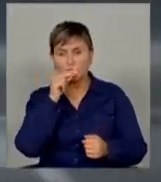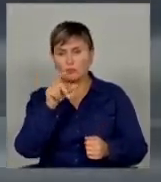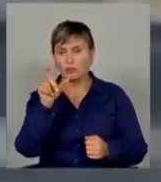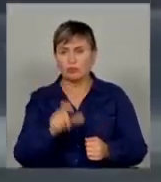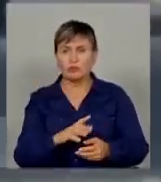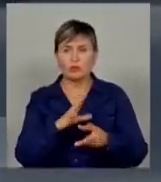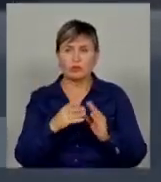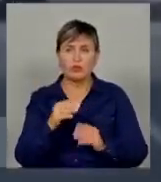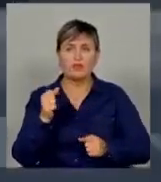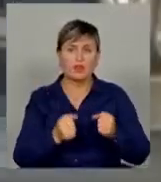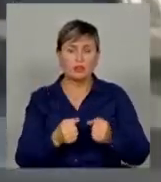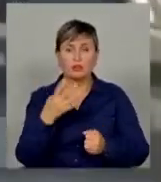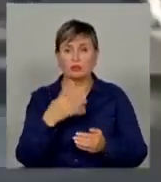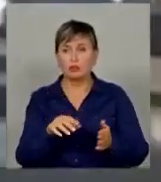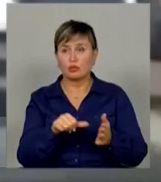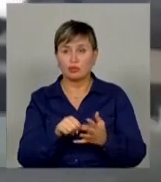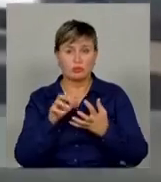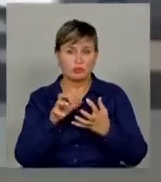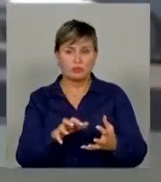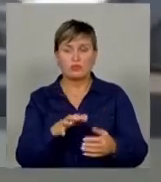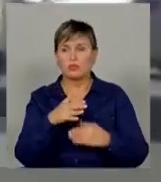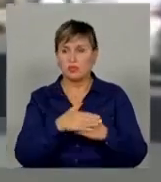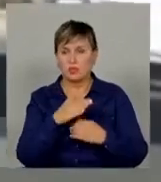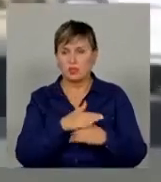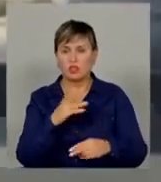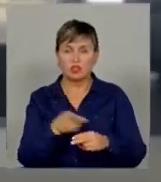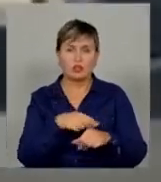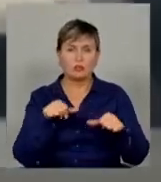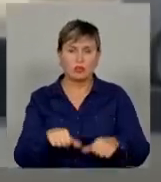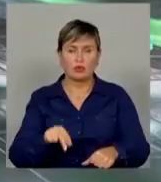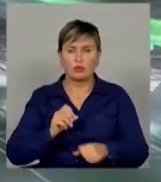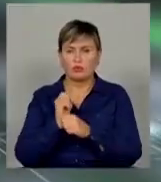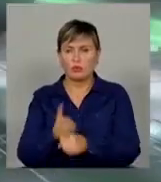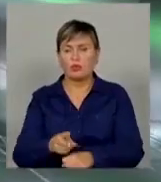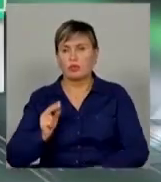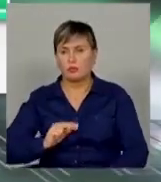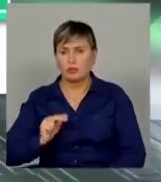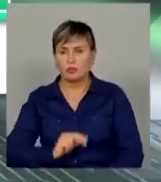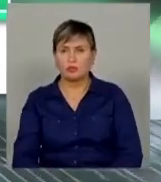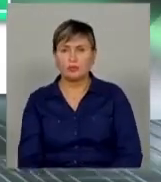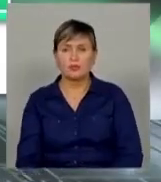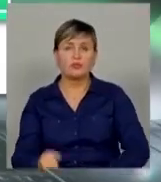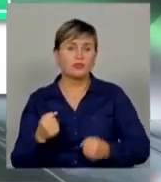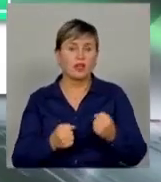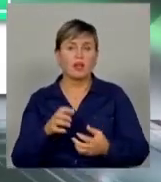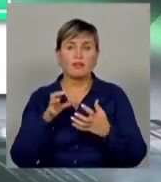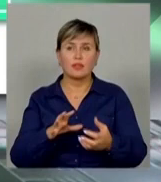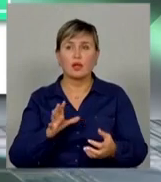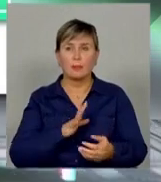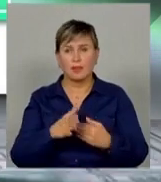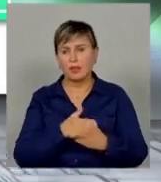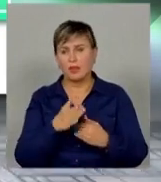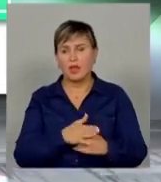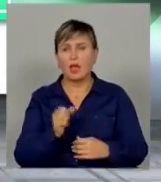В результате водителя 46-го маршрута привлекли к ответственности, лишили прав и уволили с работы. Водитель автобуса был привлечен